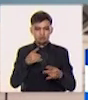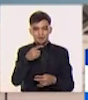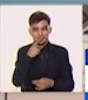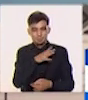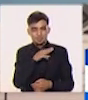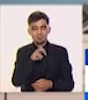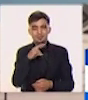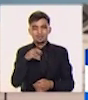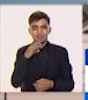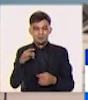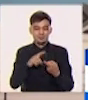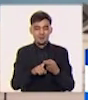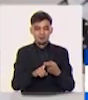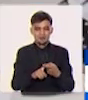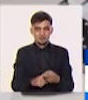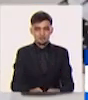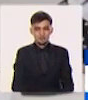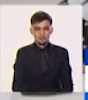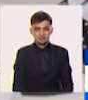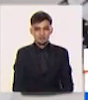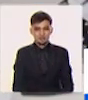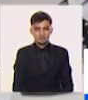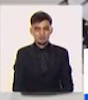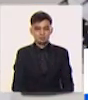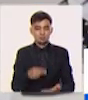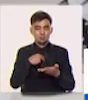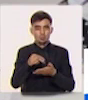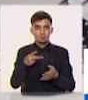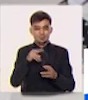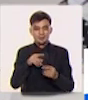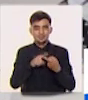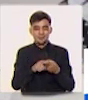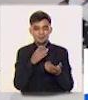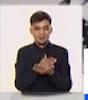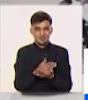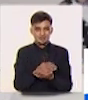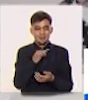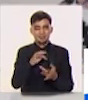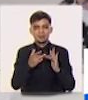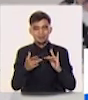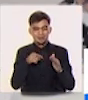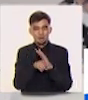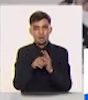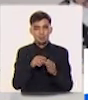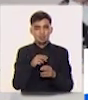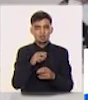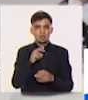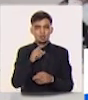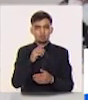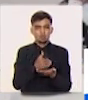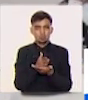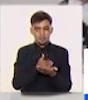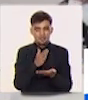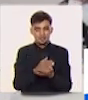тендерге байланысты. Банктар бар, бекетті сатып алу туралы. Соған байланысты интернет ресурстарда жалпы бөлімге жоқ